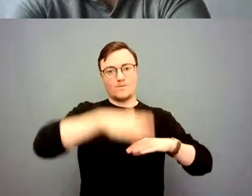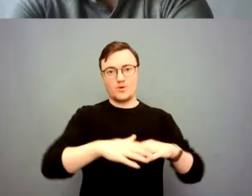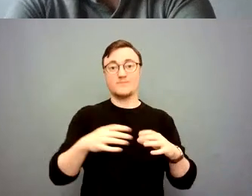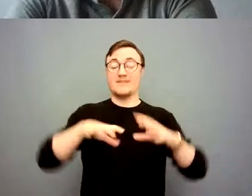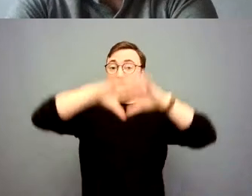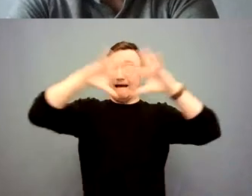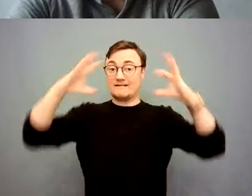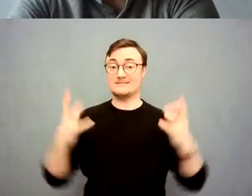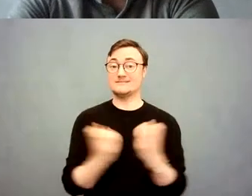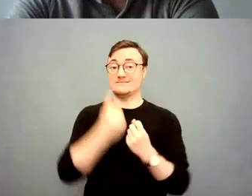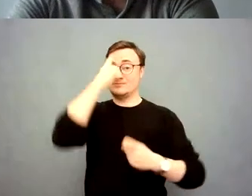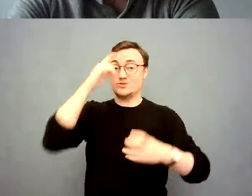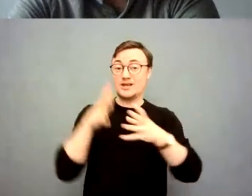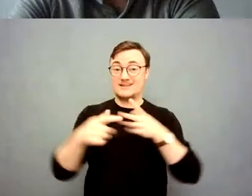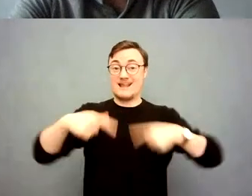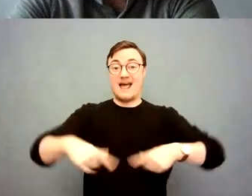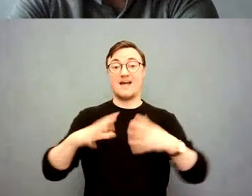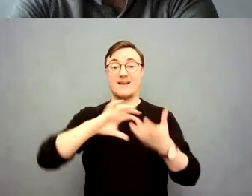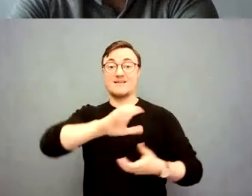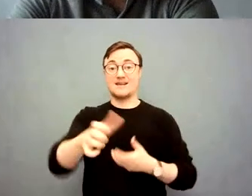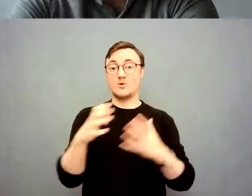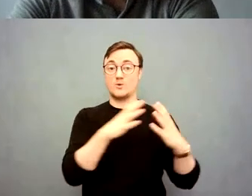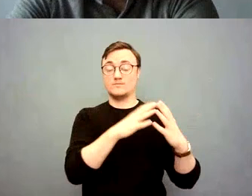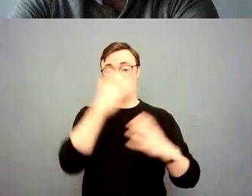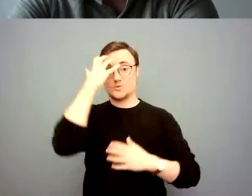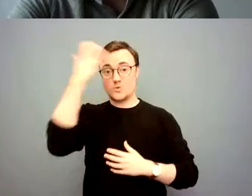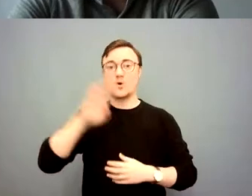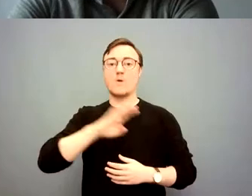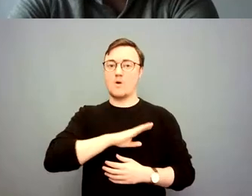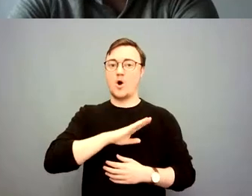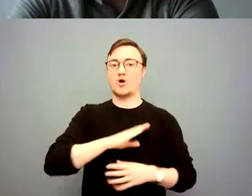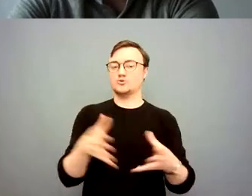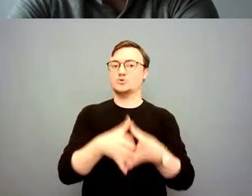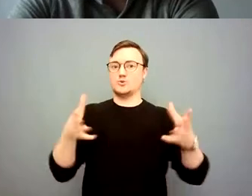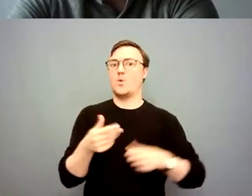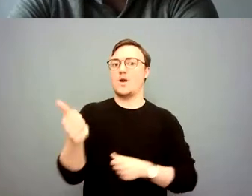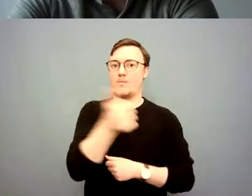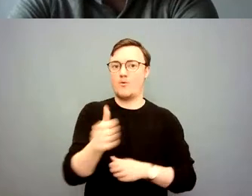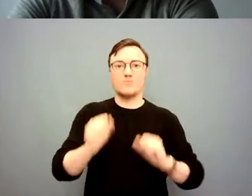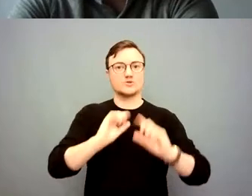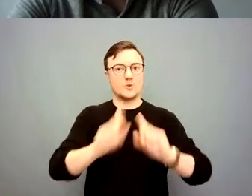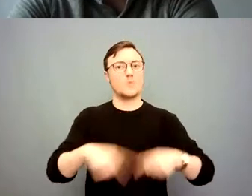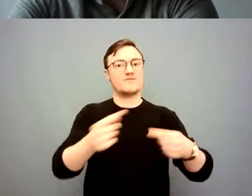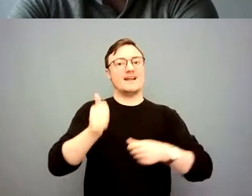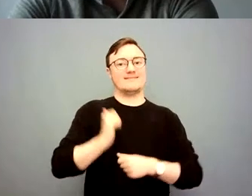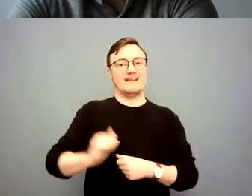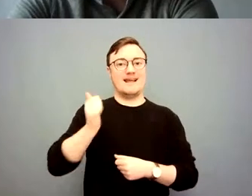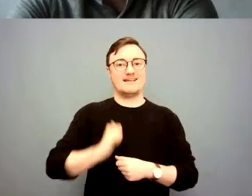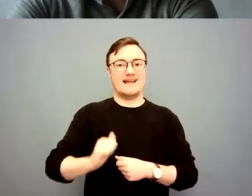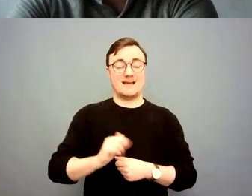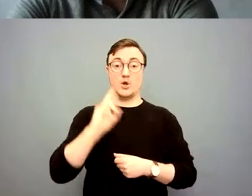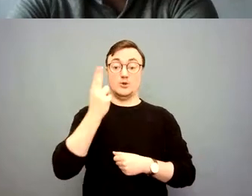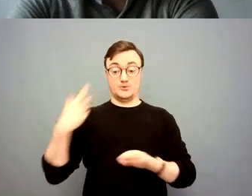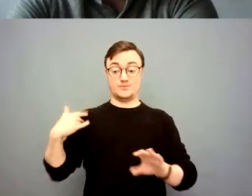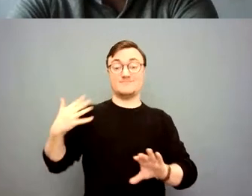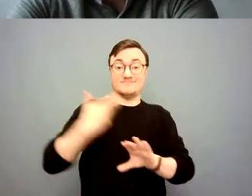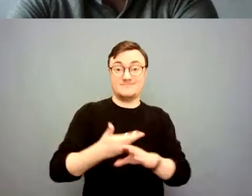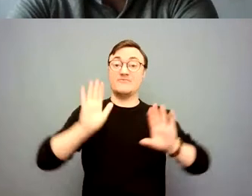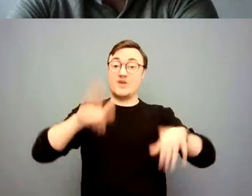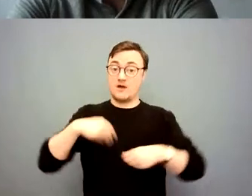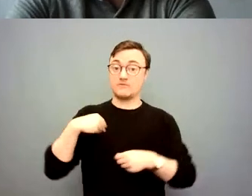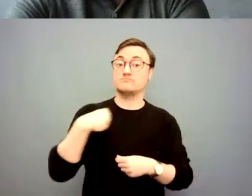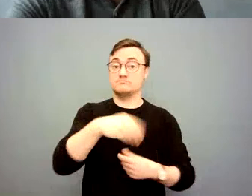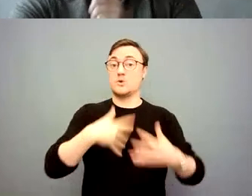Region Stockholm, har ett behov av att utveckla sin tillgänglighet. Här finns det mer att göra och det har gjorts en del saker under mandatperioden, men det behöver göras mer för att öka